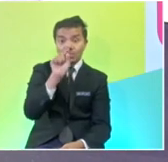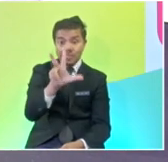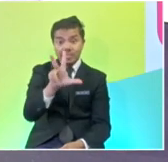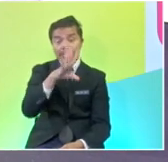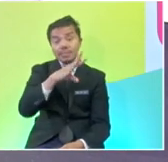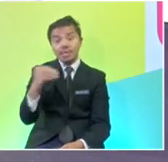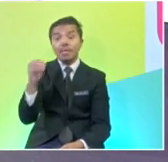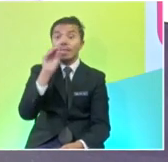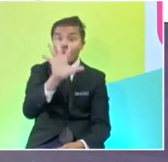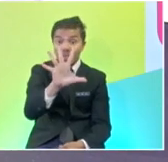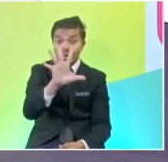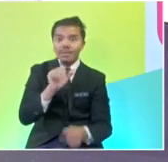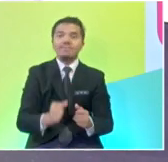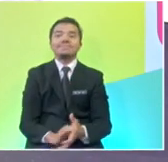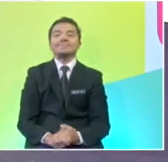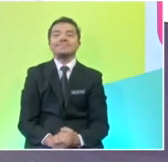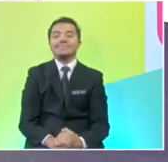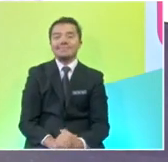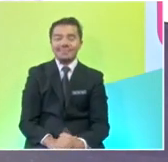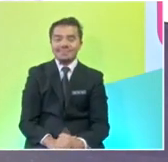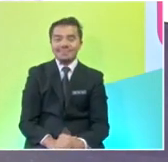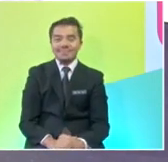sekarang gelas pertama